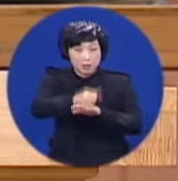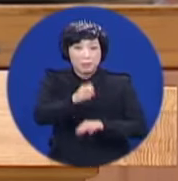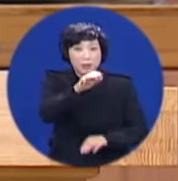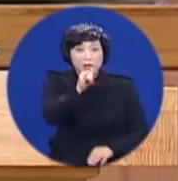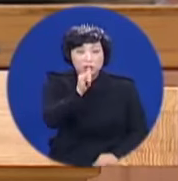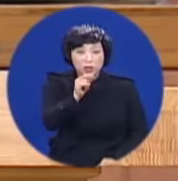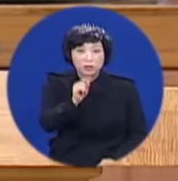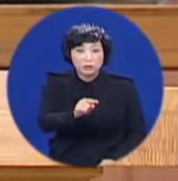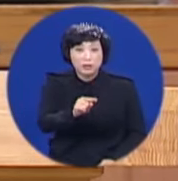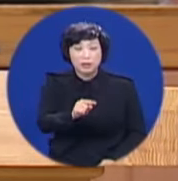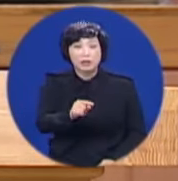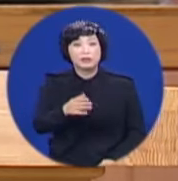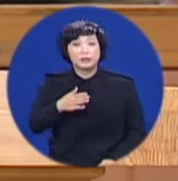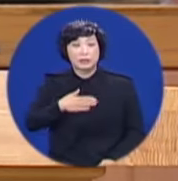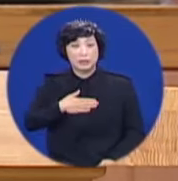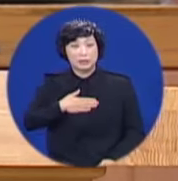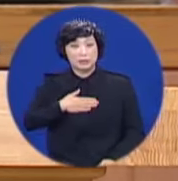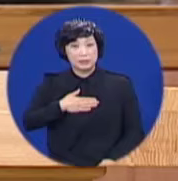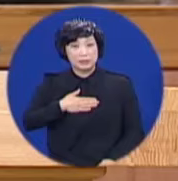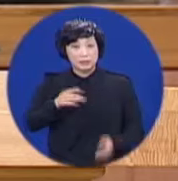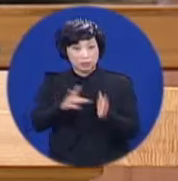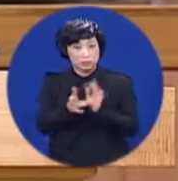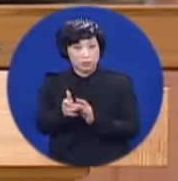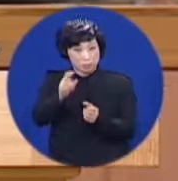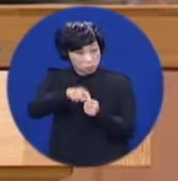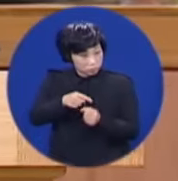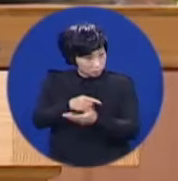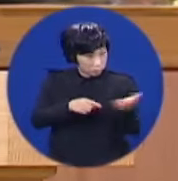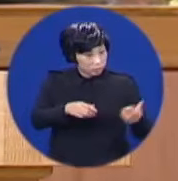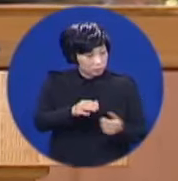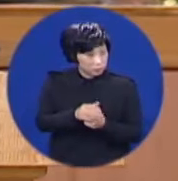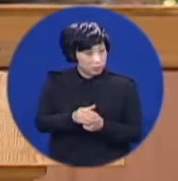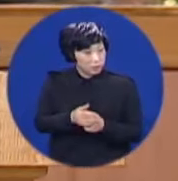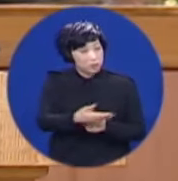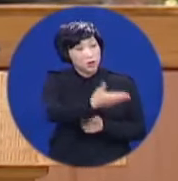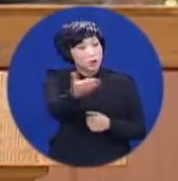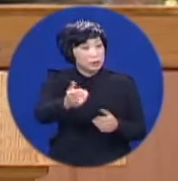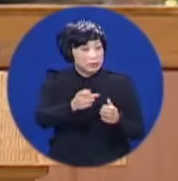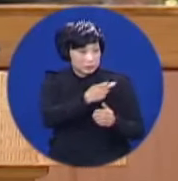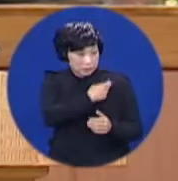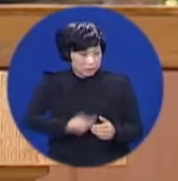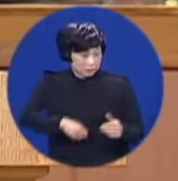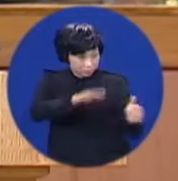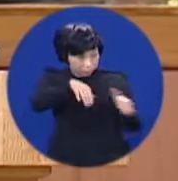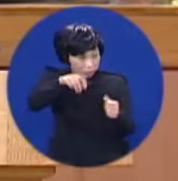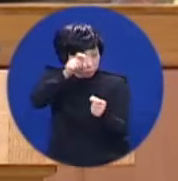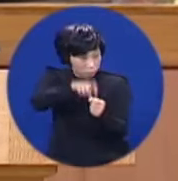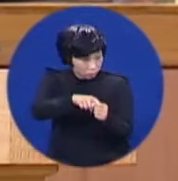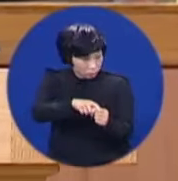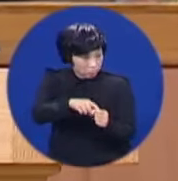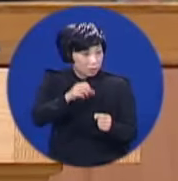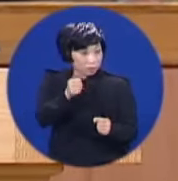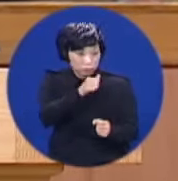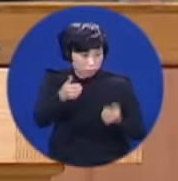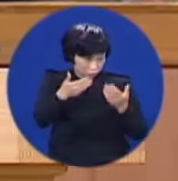이제 목적을 말할게. 너희들 부른 목적 예루살렘을 떠나지